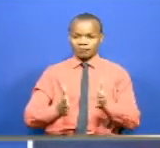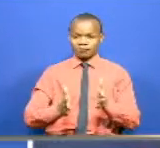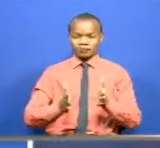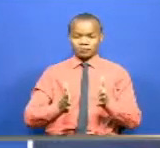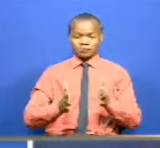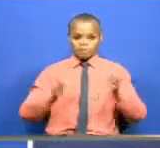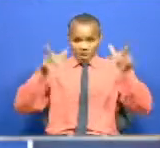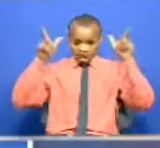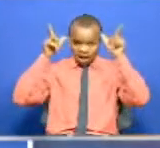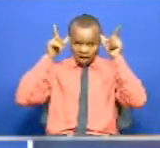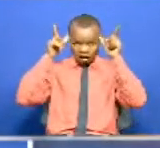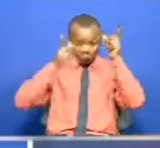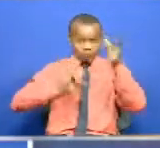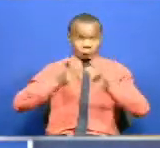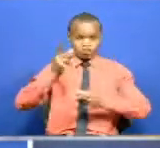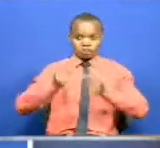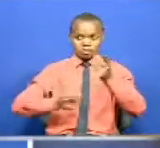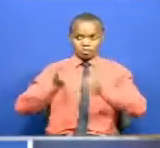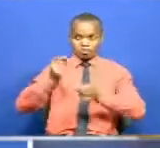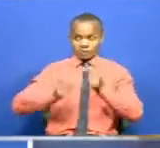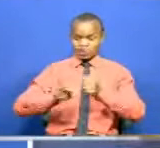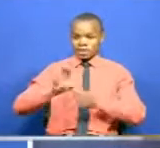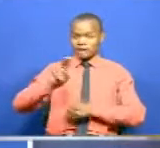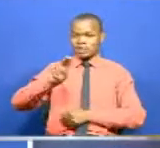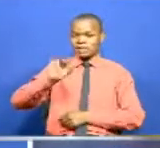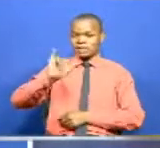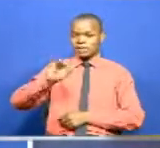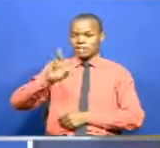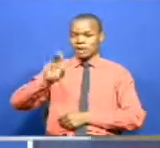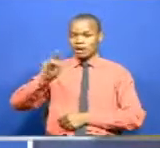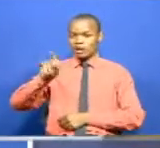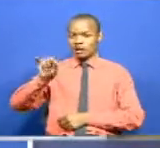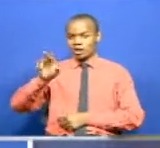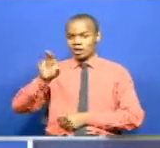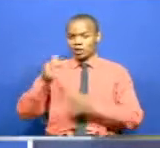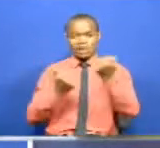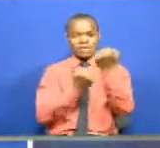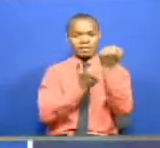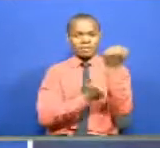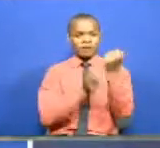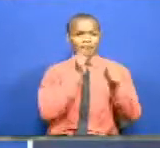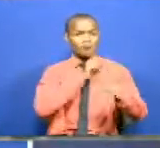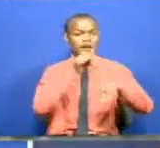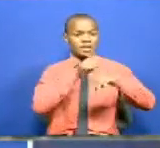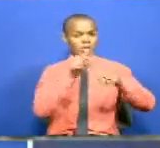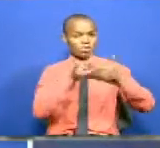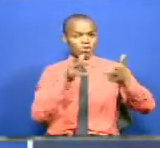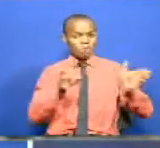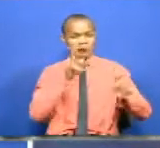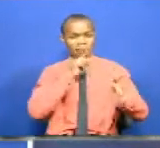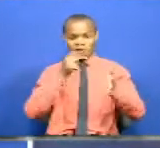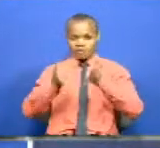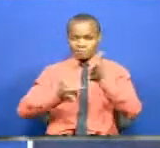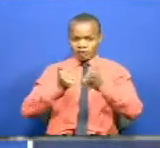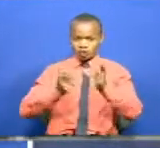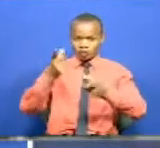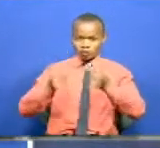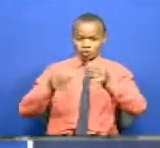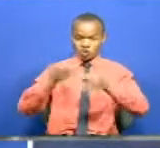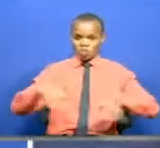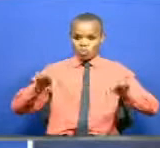maziwa katika kaunti ya Nyandarua imepigwa jeki kufuatia ufunguzi wa kiwanda cha maziwa kilichogharimu shilingi bilioni